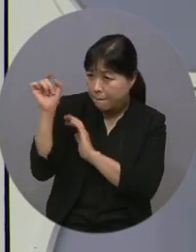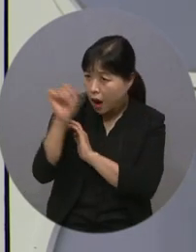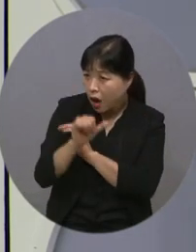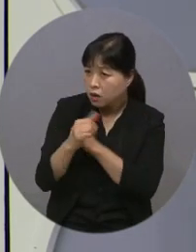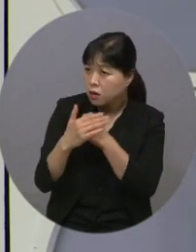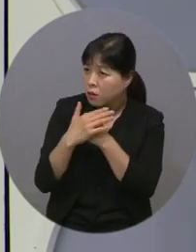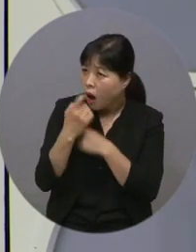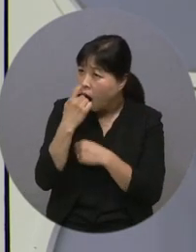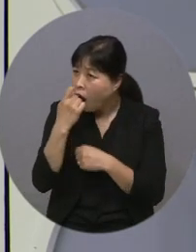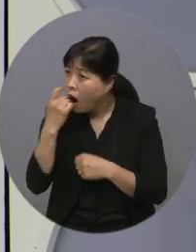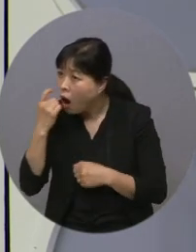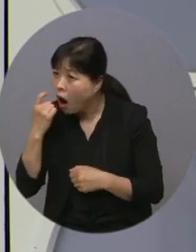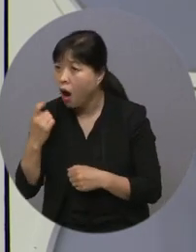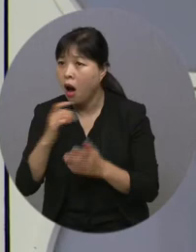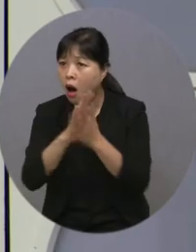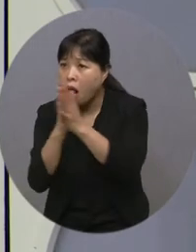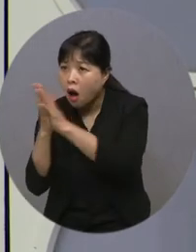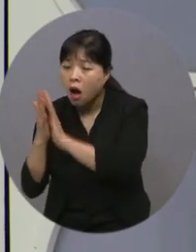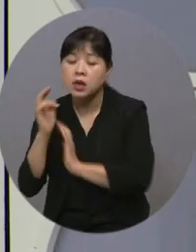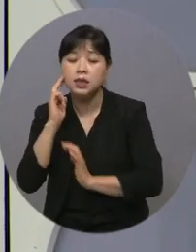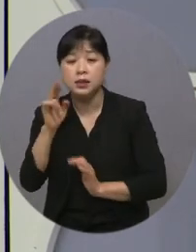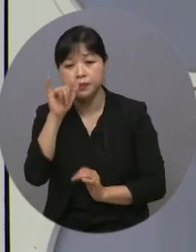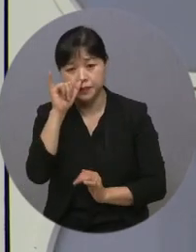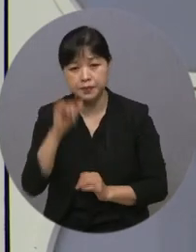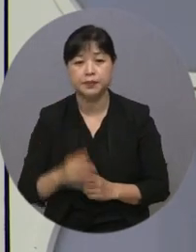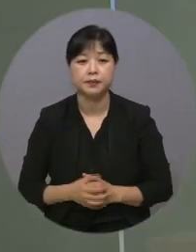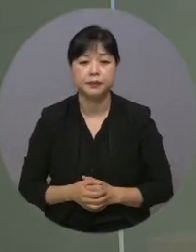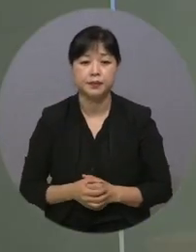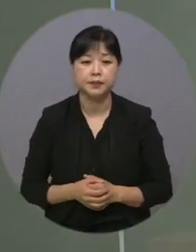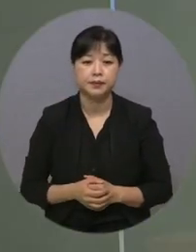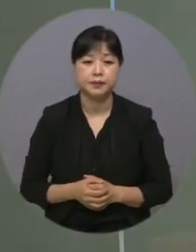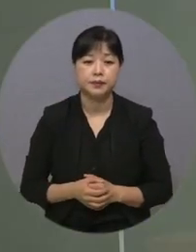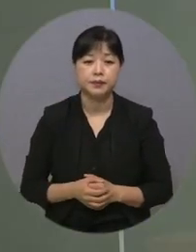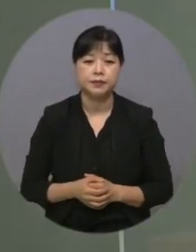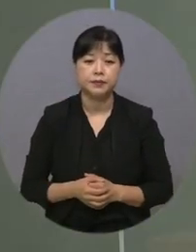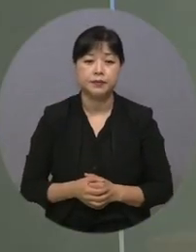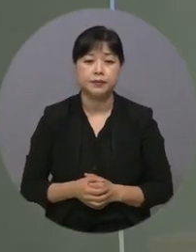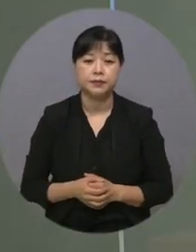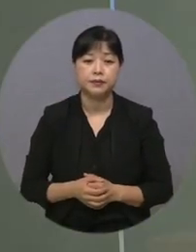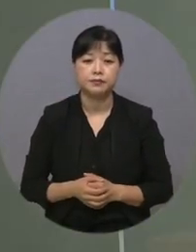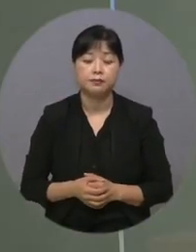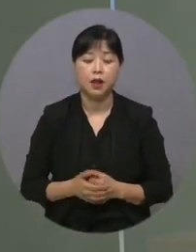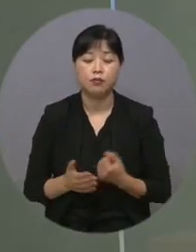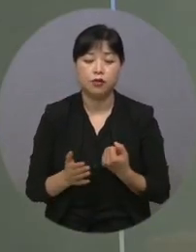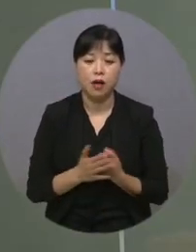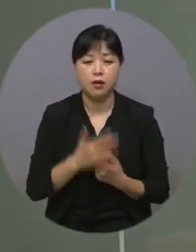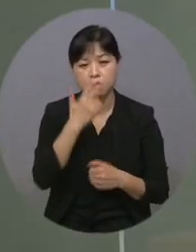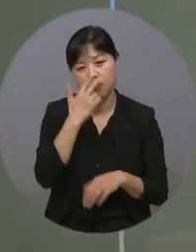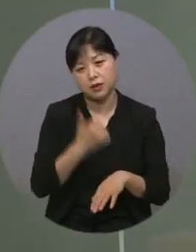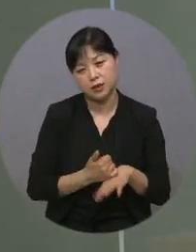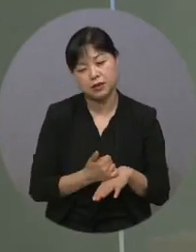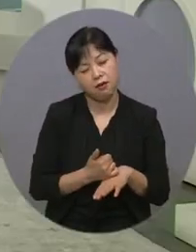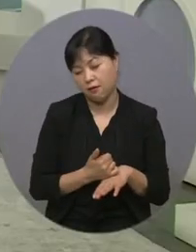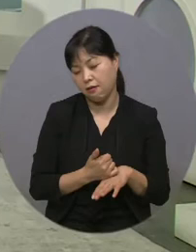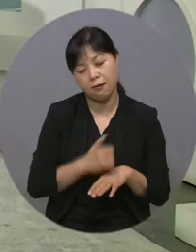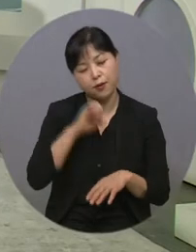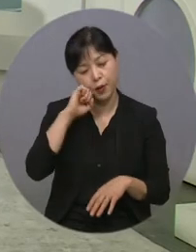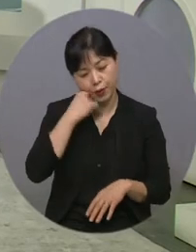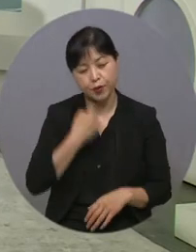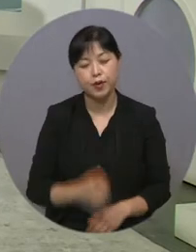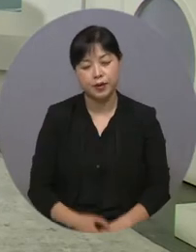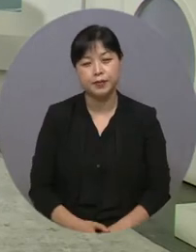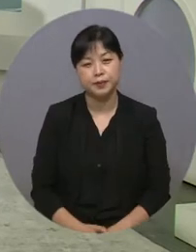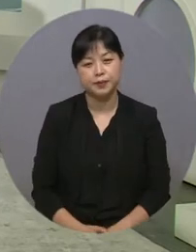정도로 너무 급격하게 변화해 가고 있습니다. 참 그 적응하기가 쉽지 않습니다. 예.